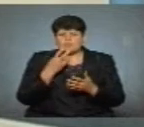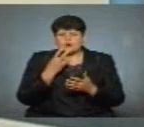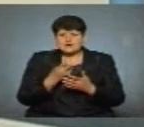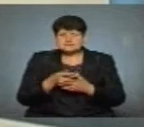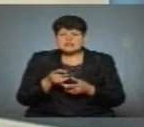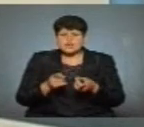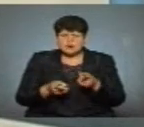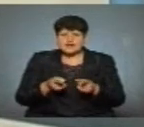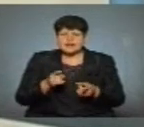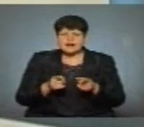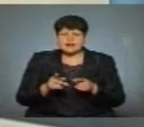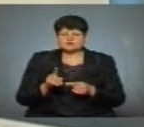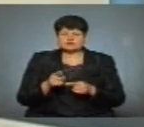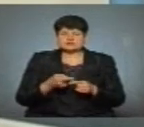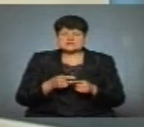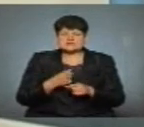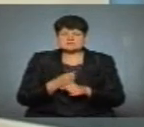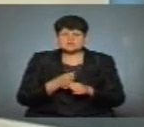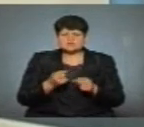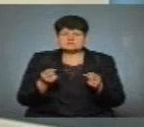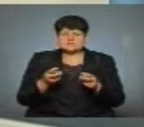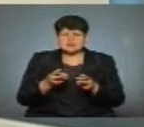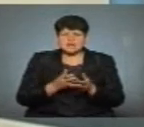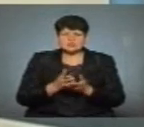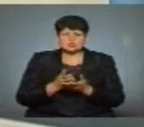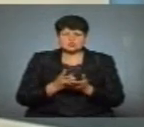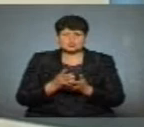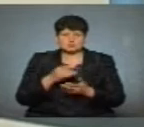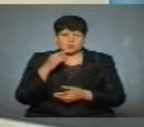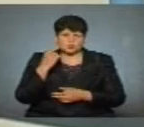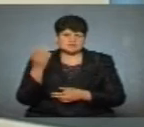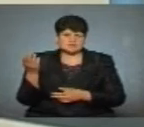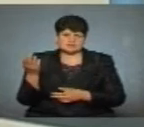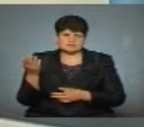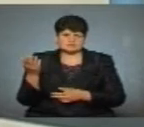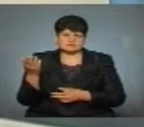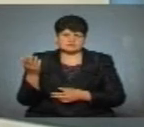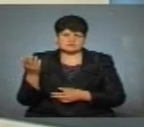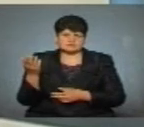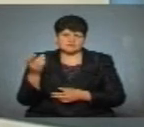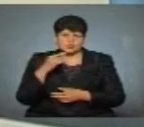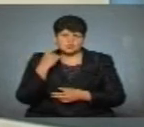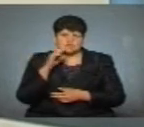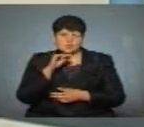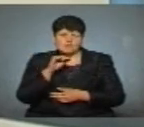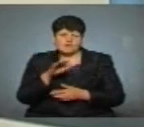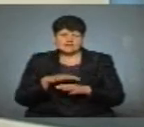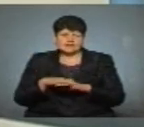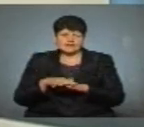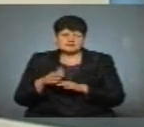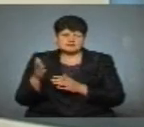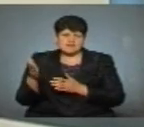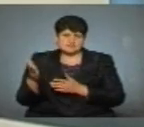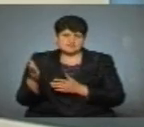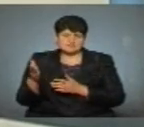реально, що над цим працюють спецслужби Росії. тобто російськомовне населення, значить,